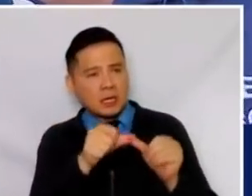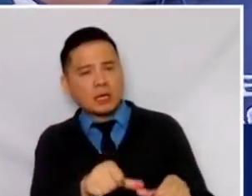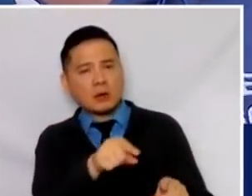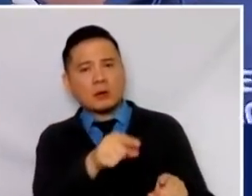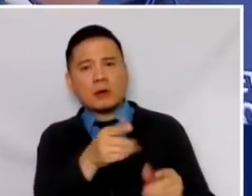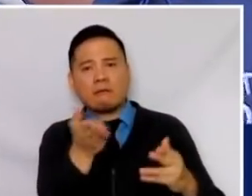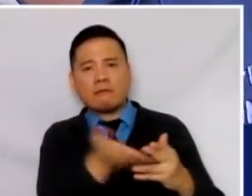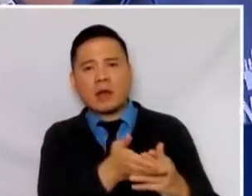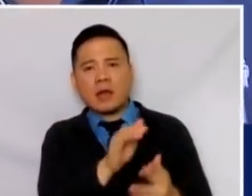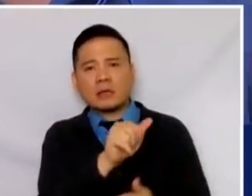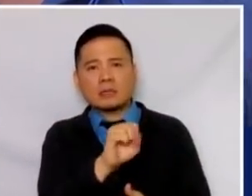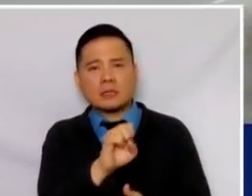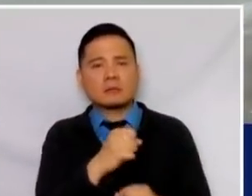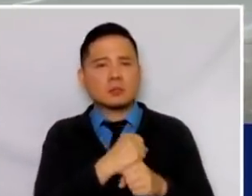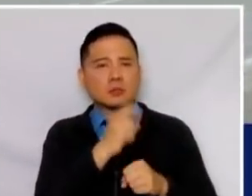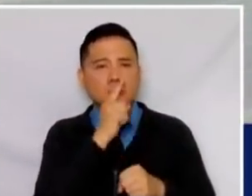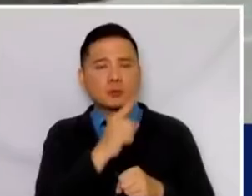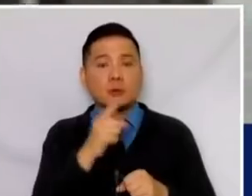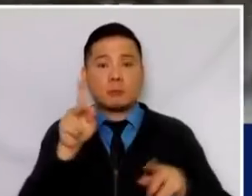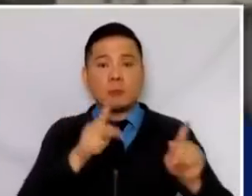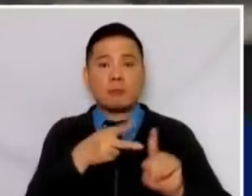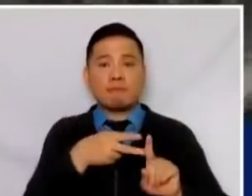justice to the victims.